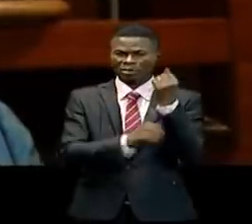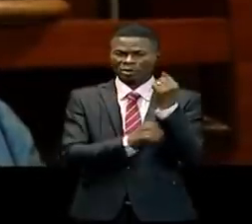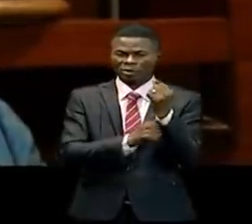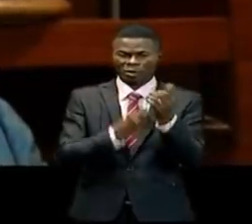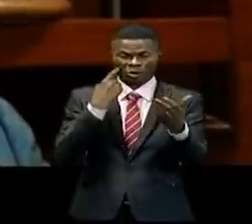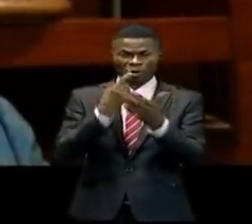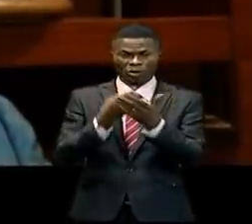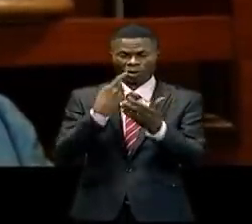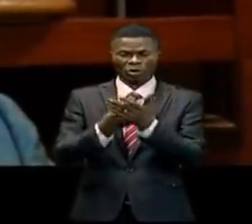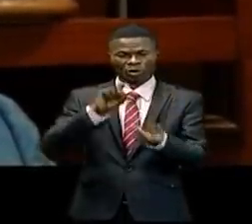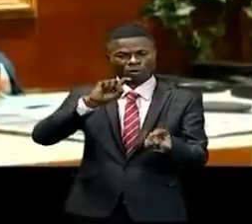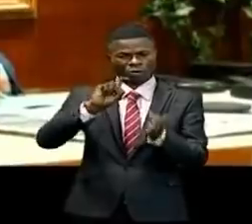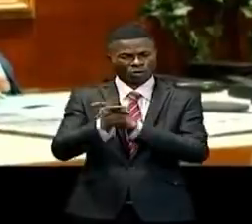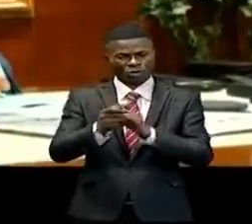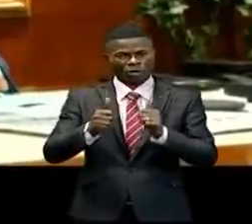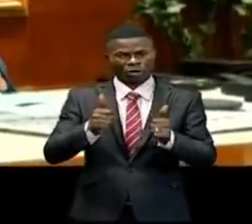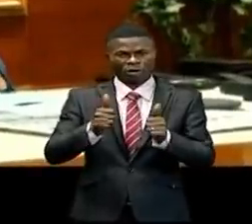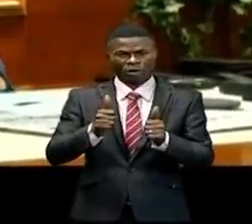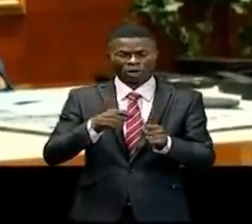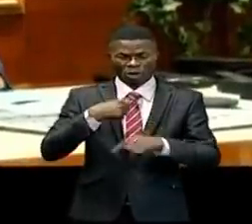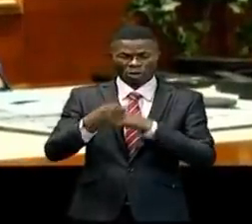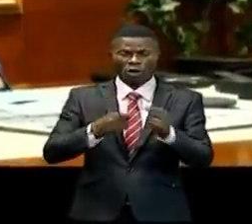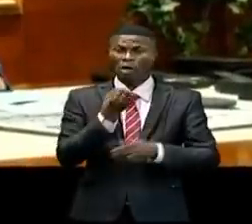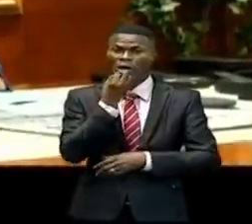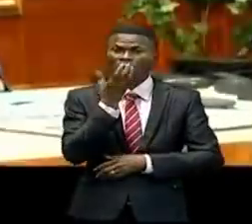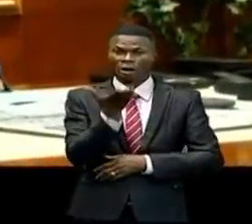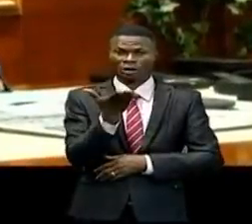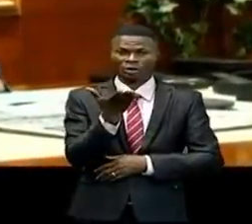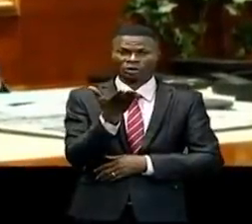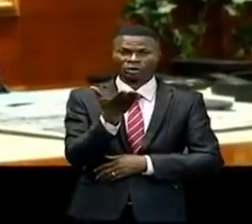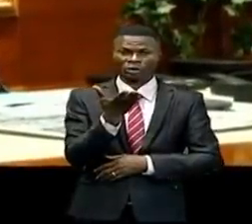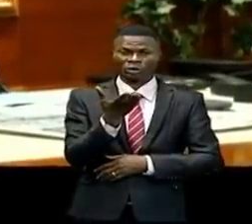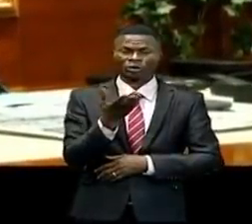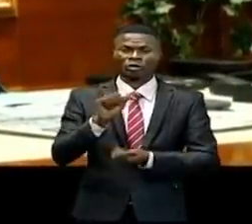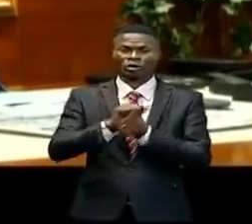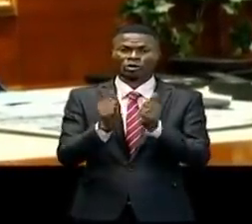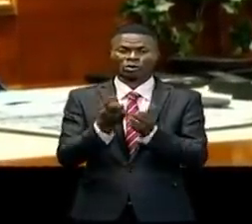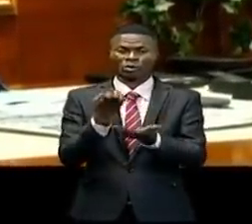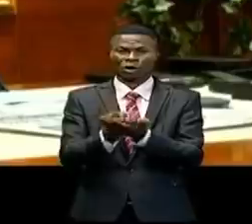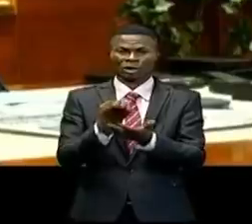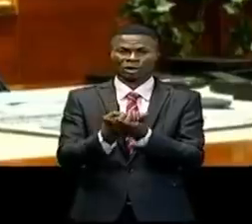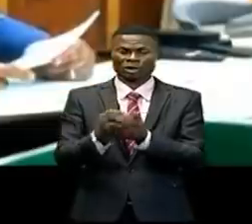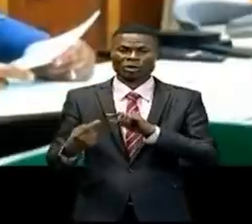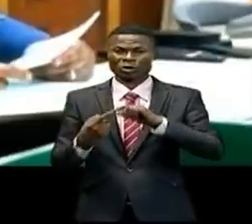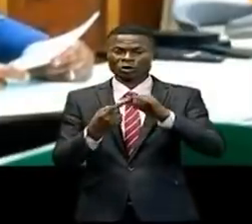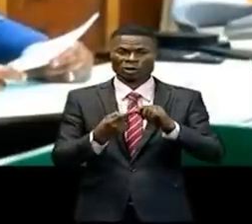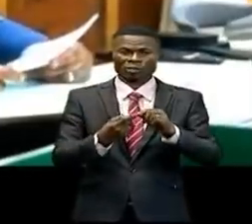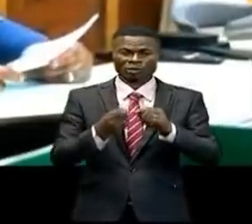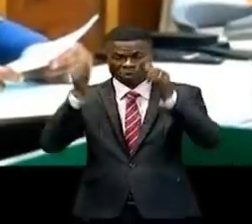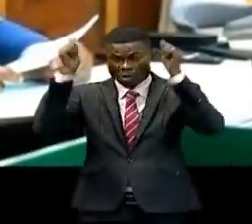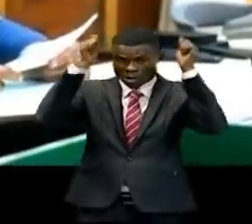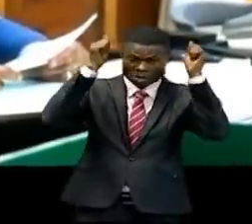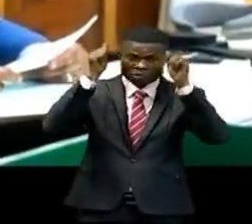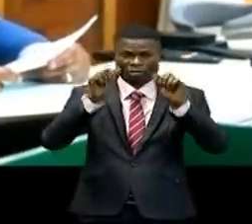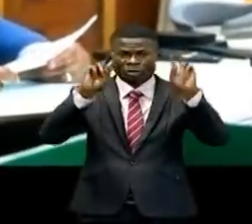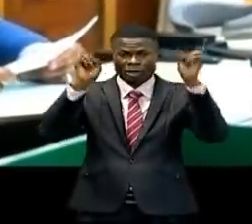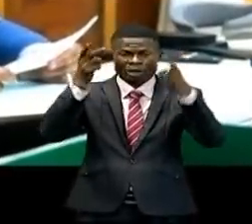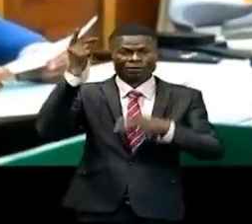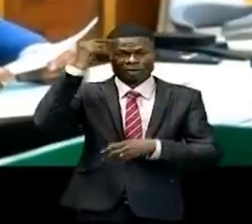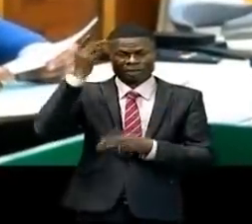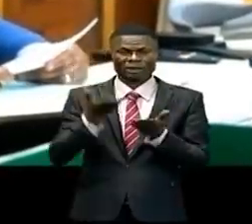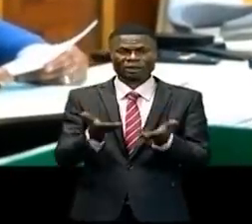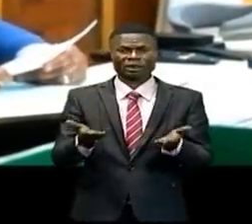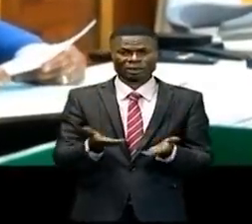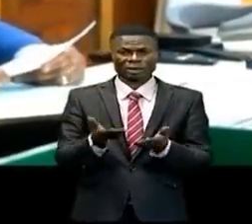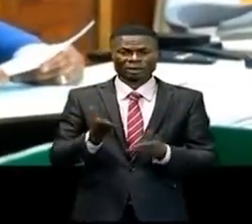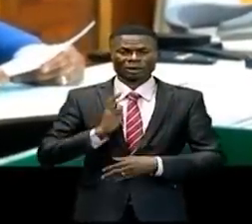leur transformation. Partant de l'exemple de la zone économique spéciale de Maluku, dans la ville-province de Kinshasa,